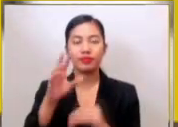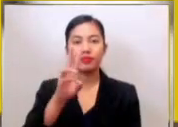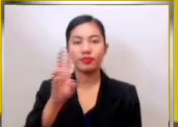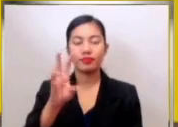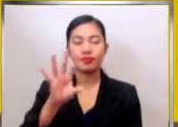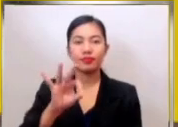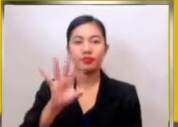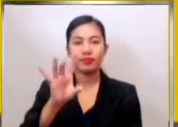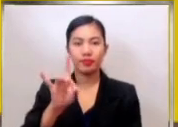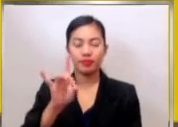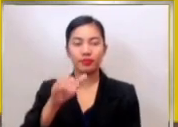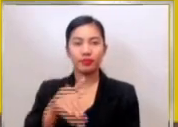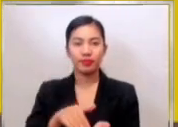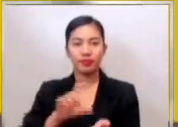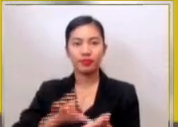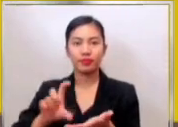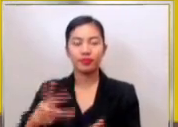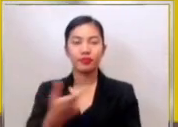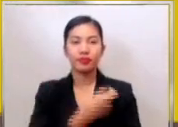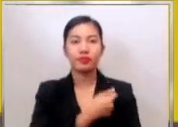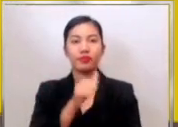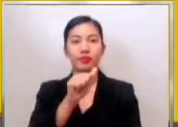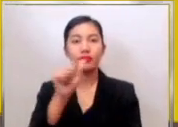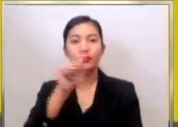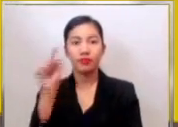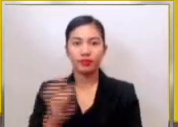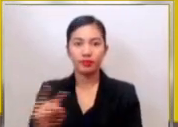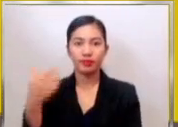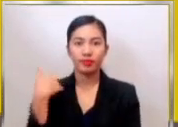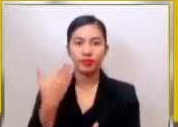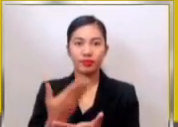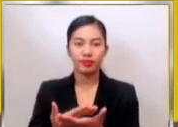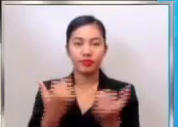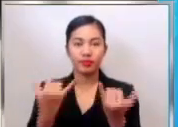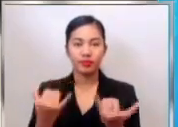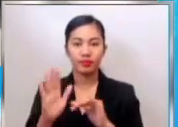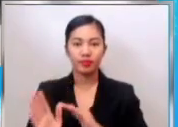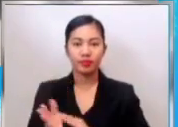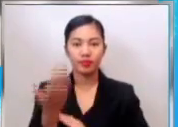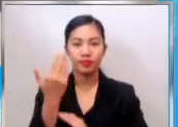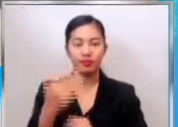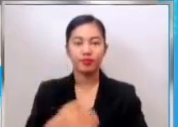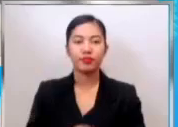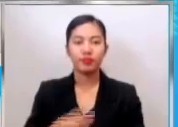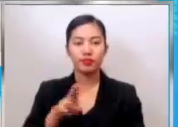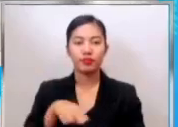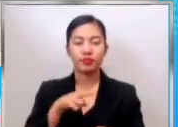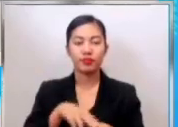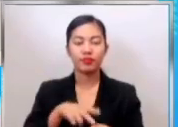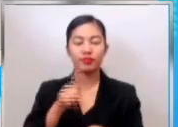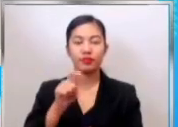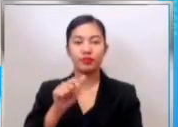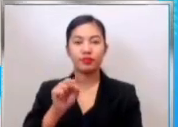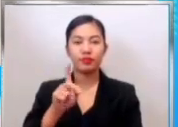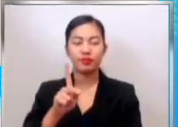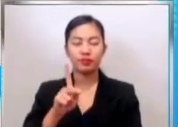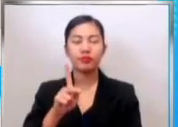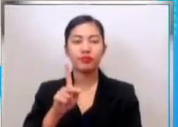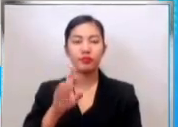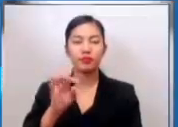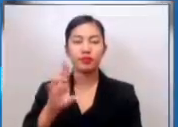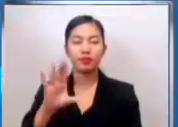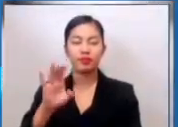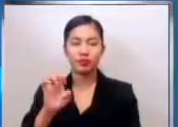doses ng AstraZeneca COVID vaccine ang dumating ngayong umaga. Ayon po sa National Task Force Against COVID-19, binili po yan